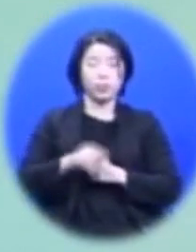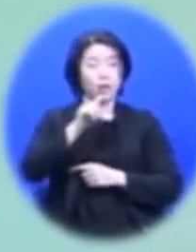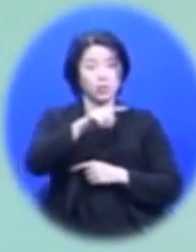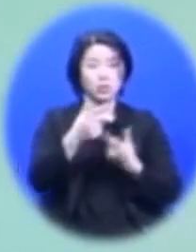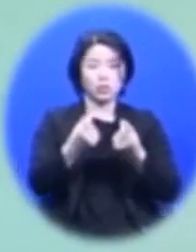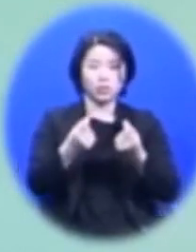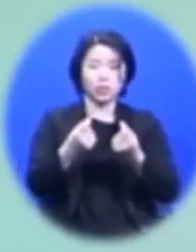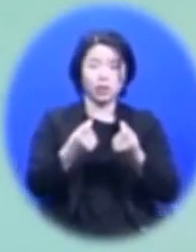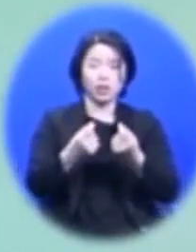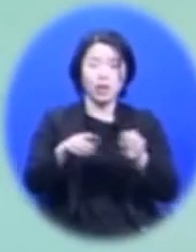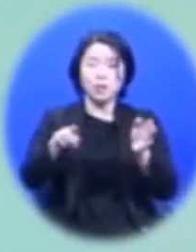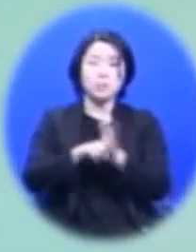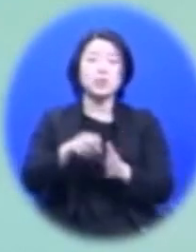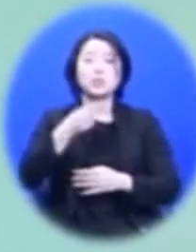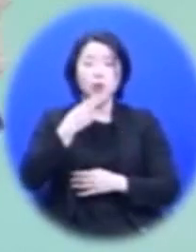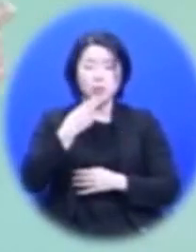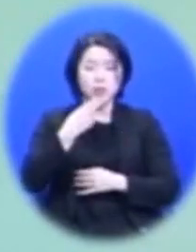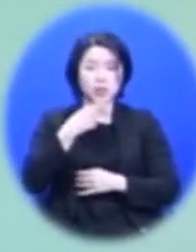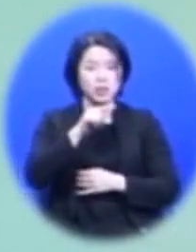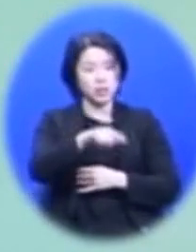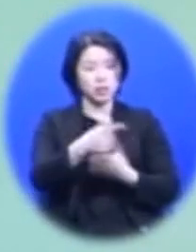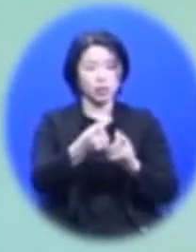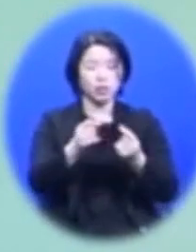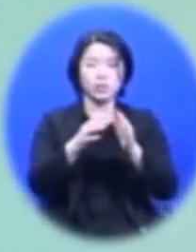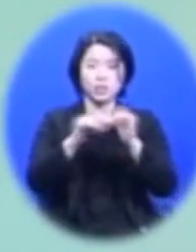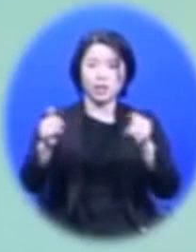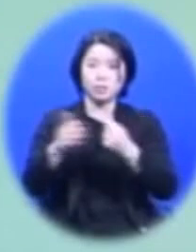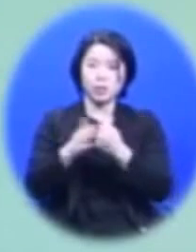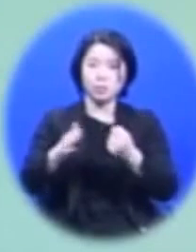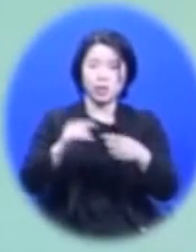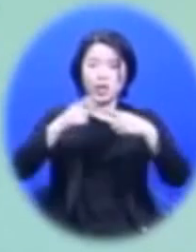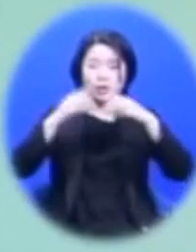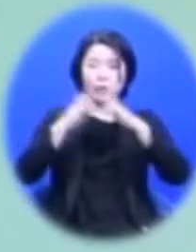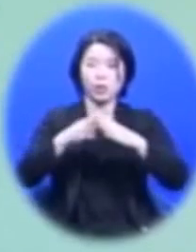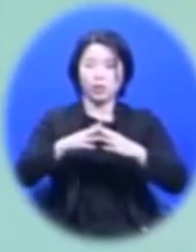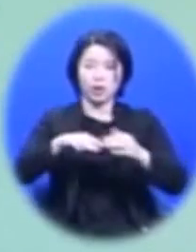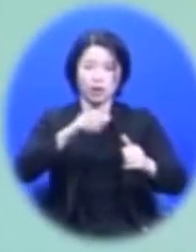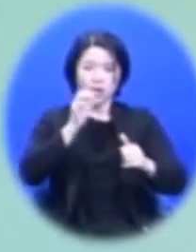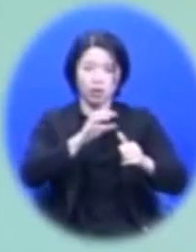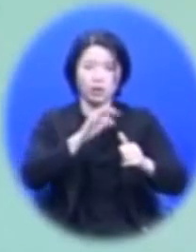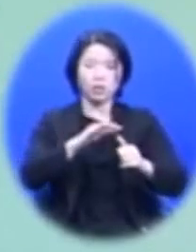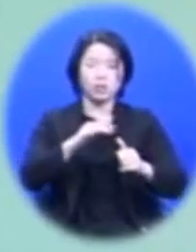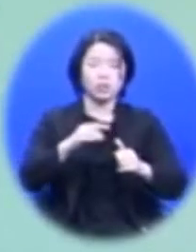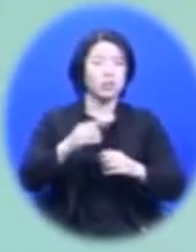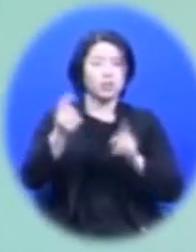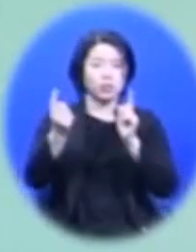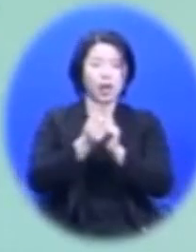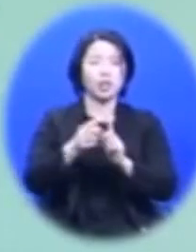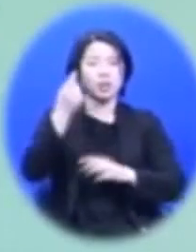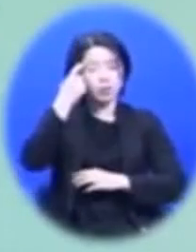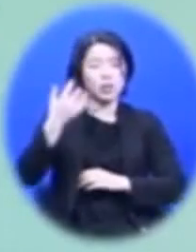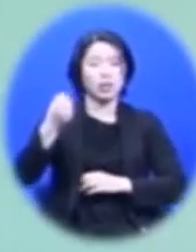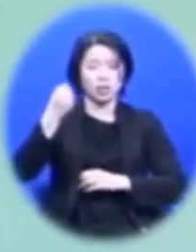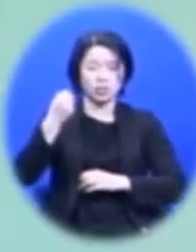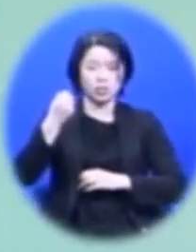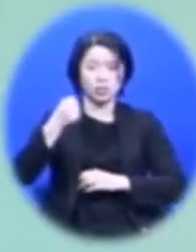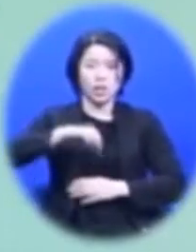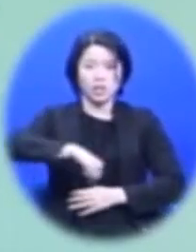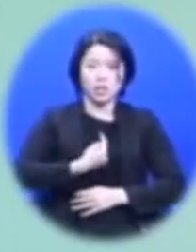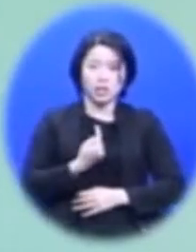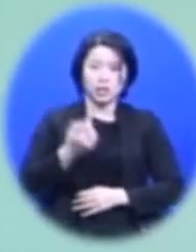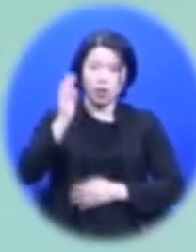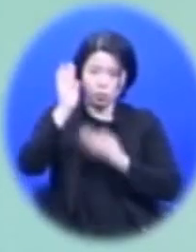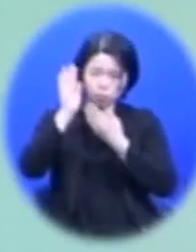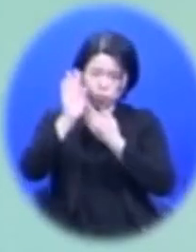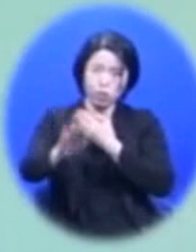저렇게 정말 믿음 없이 저런 사람들 때문에 교회가 욕을 먹고 이렇게 생각했어. 본인이 나중에 예수님을 인격적으로 만나고